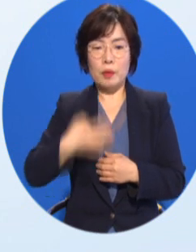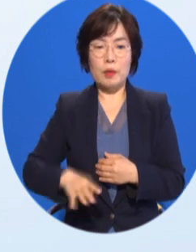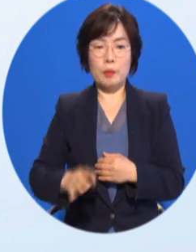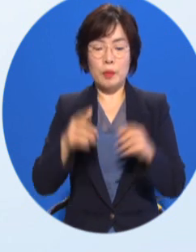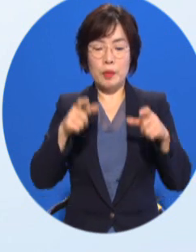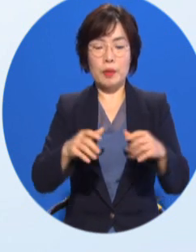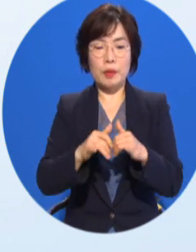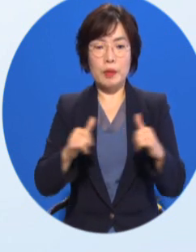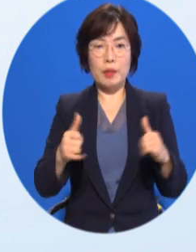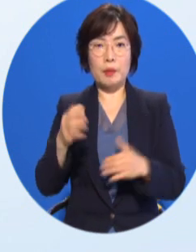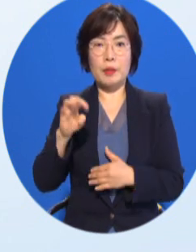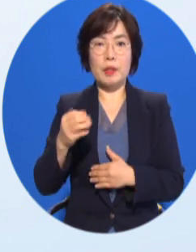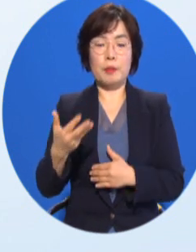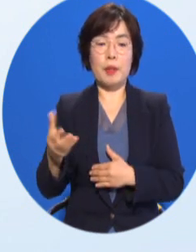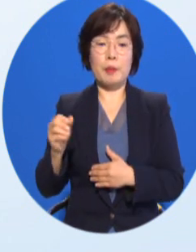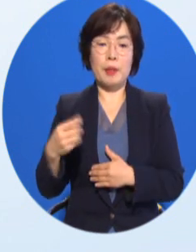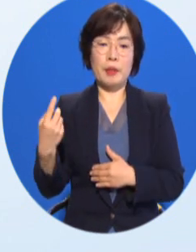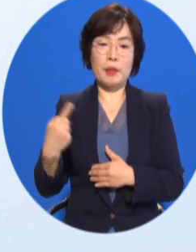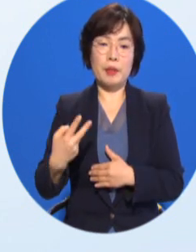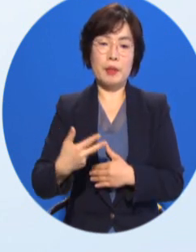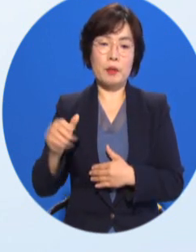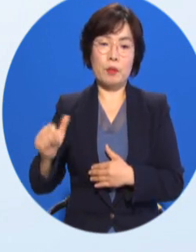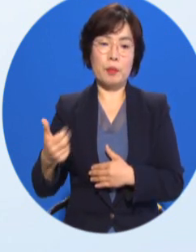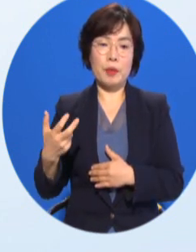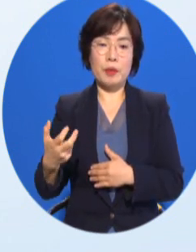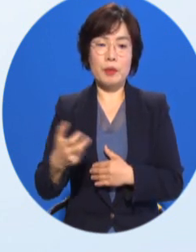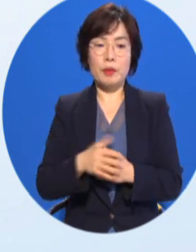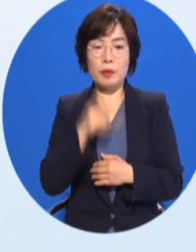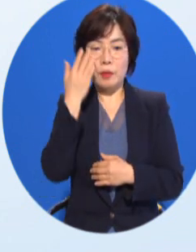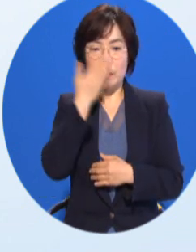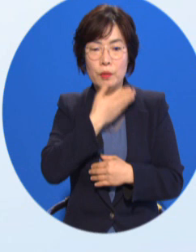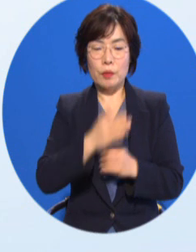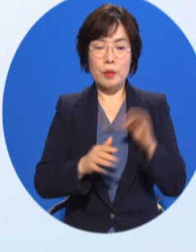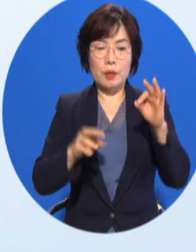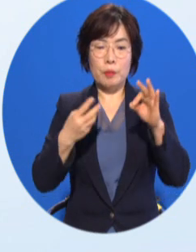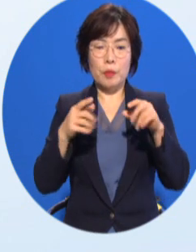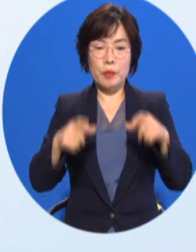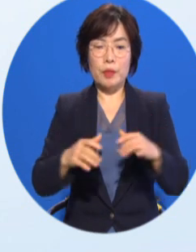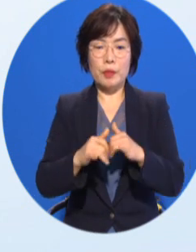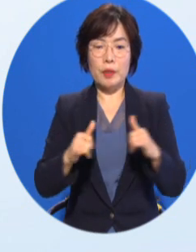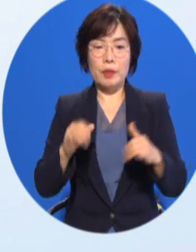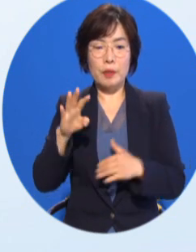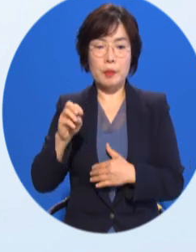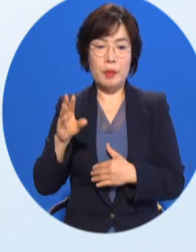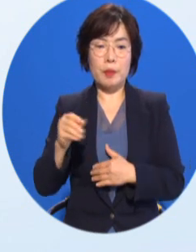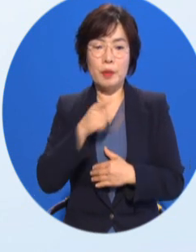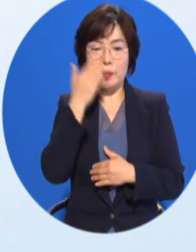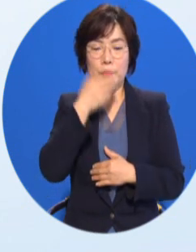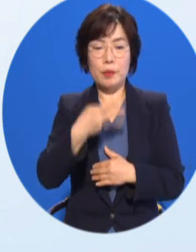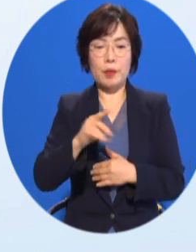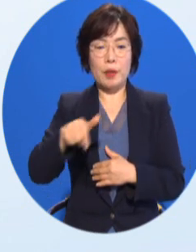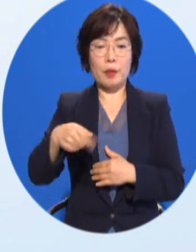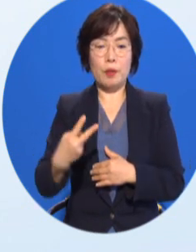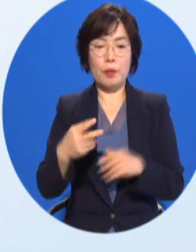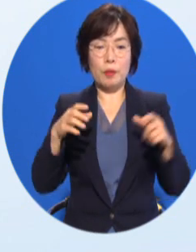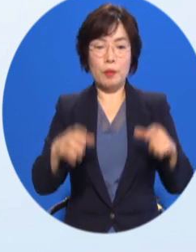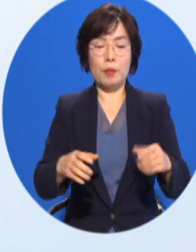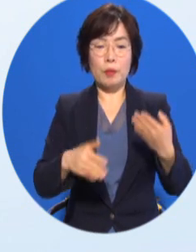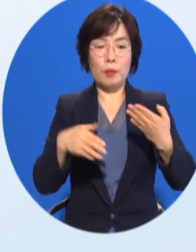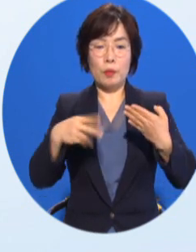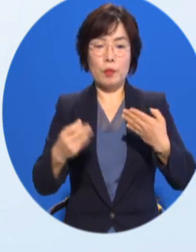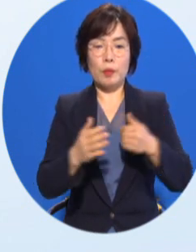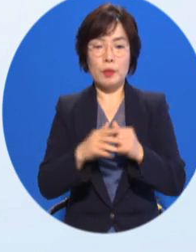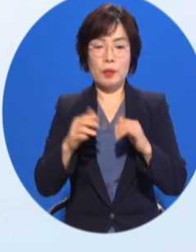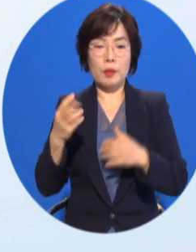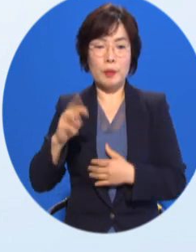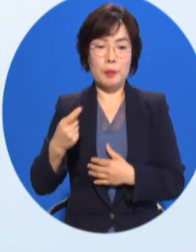쌍봉동 주민일동 48만 7,570원, 중앙동 10통 주민일동 44만 원, 대교동 9통